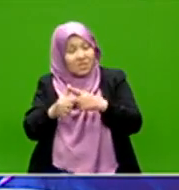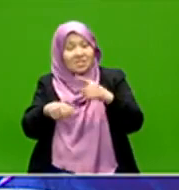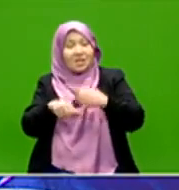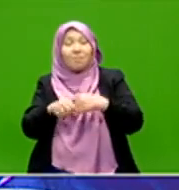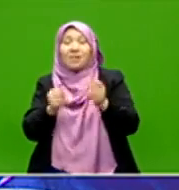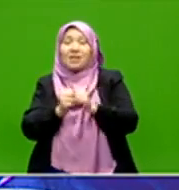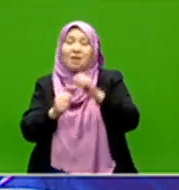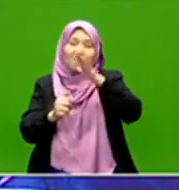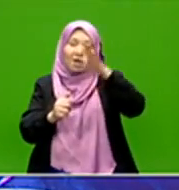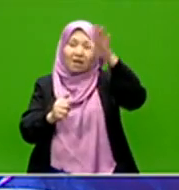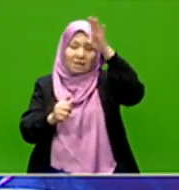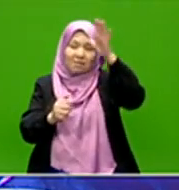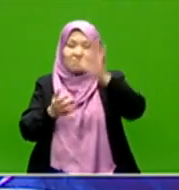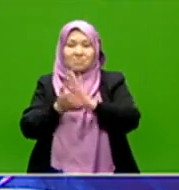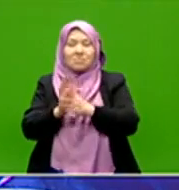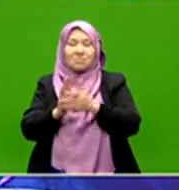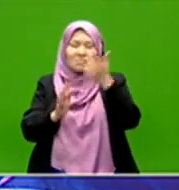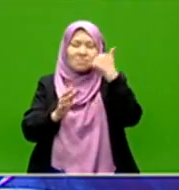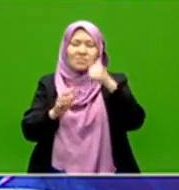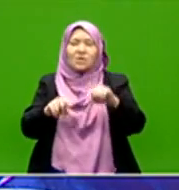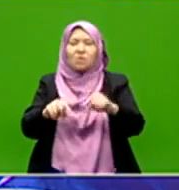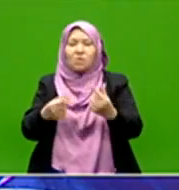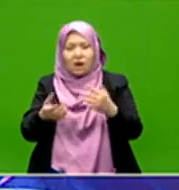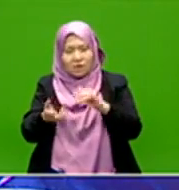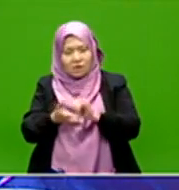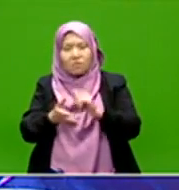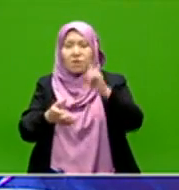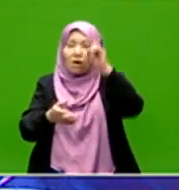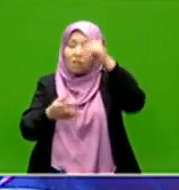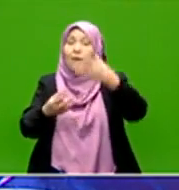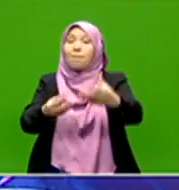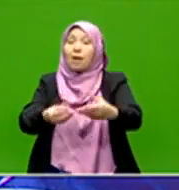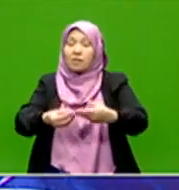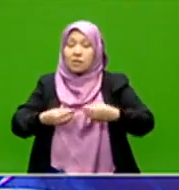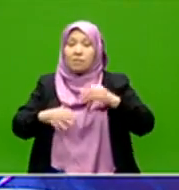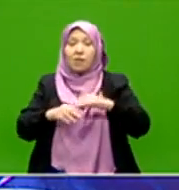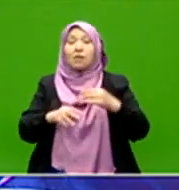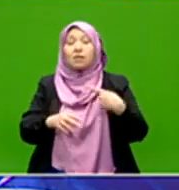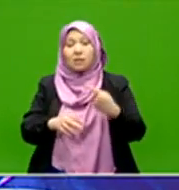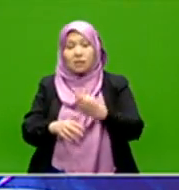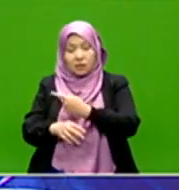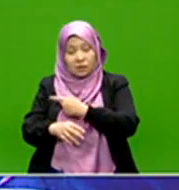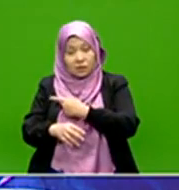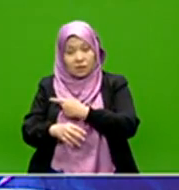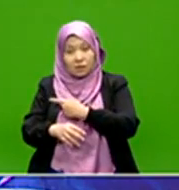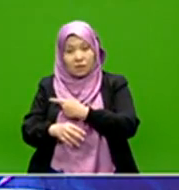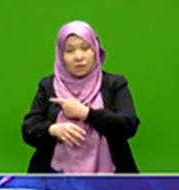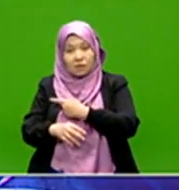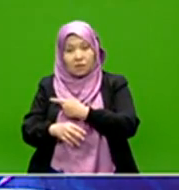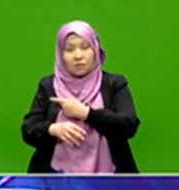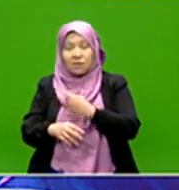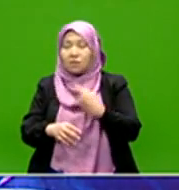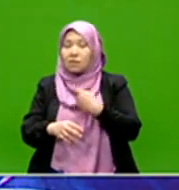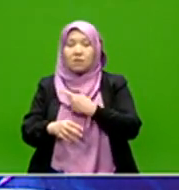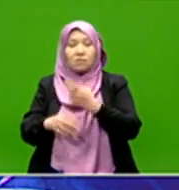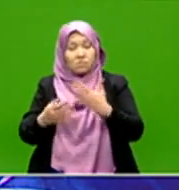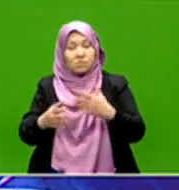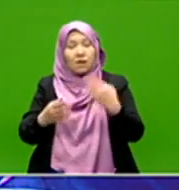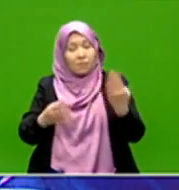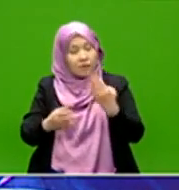hargailah hadiah Al-Quran itu yang Allah Ta'ala kurnia pada kita, tuan-tuan dan puan-puan. Jadi kita kena sentiasa